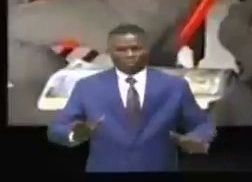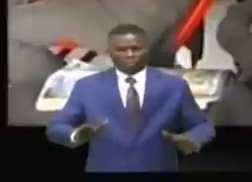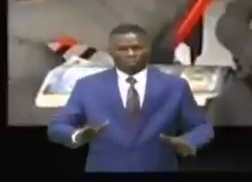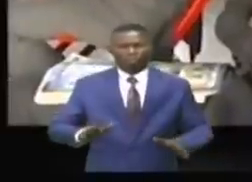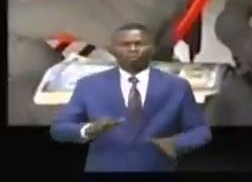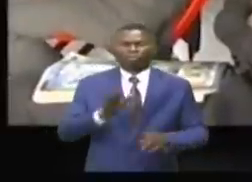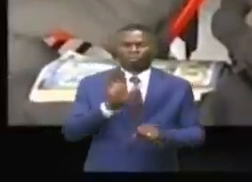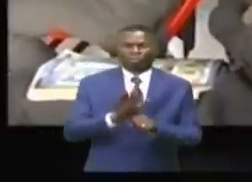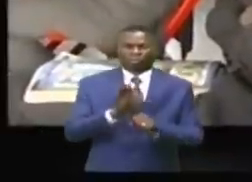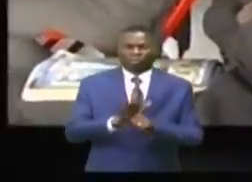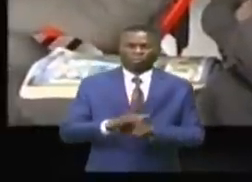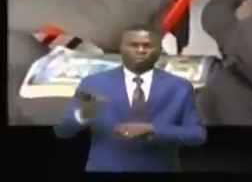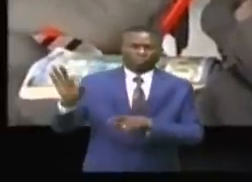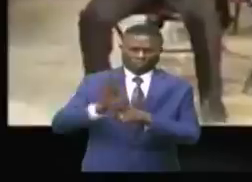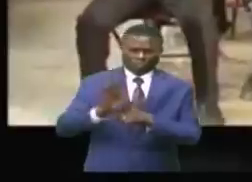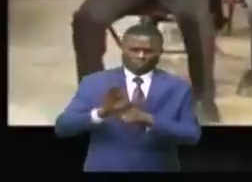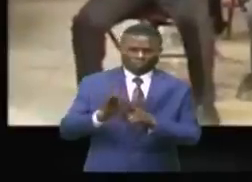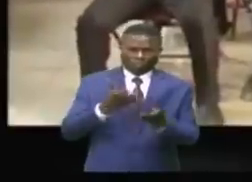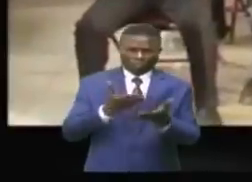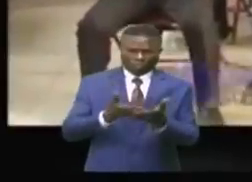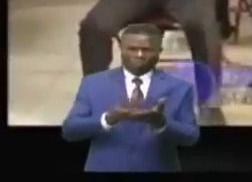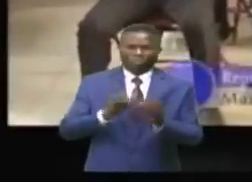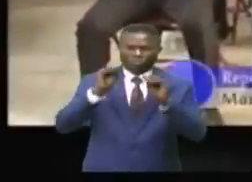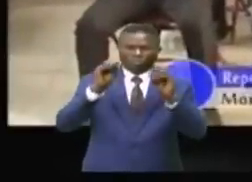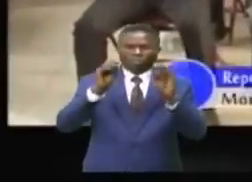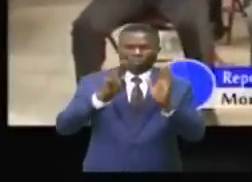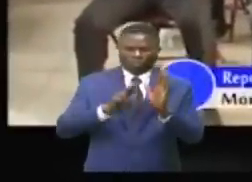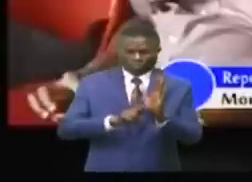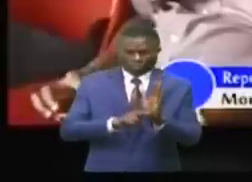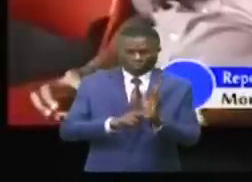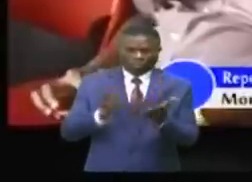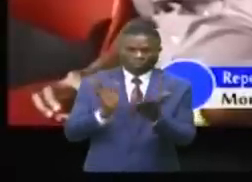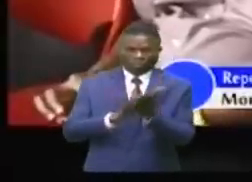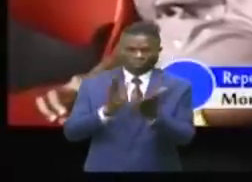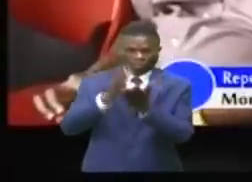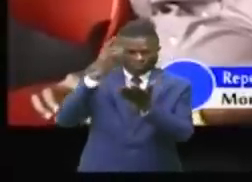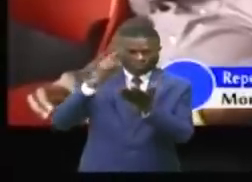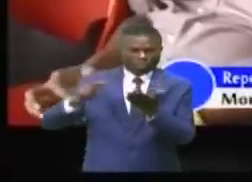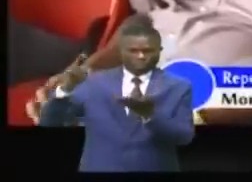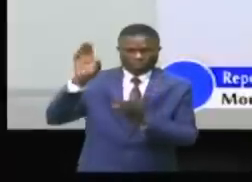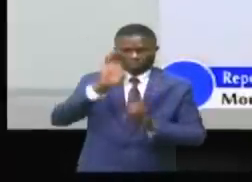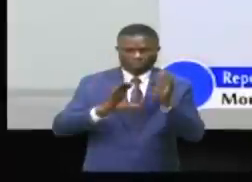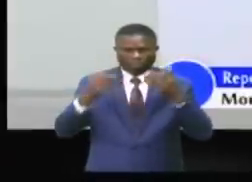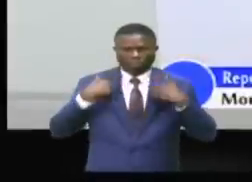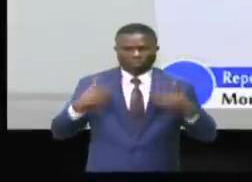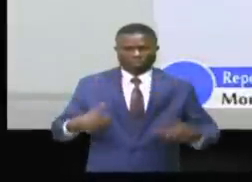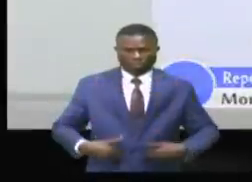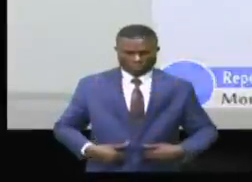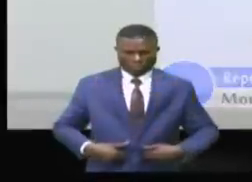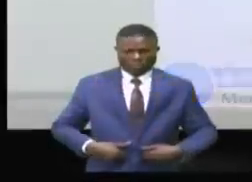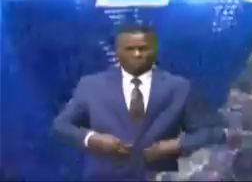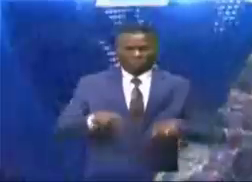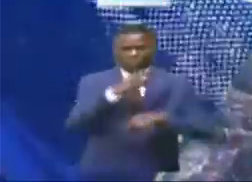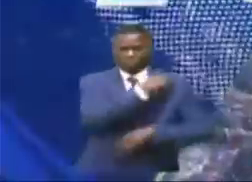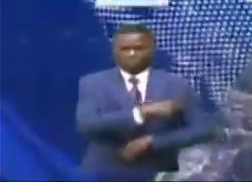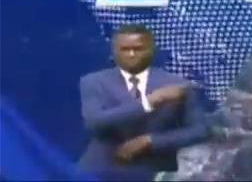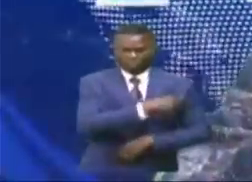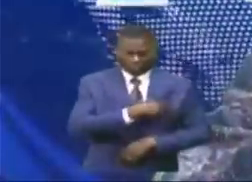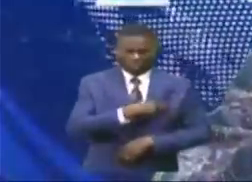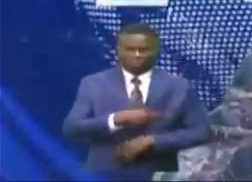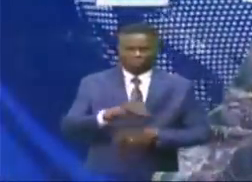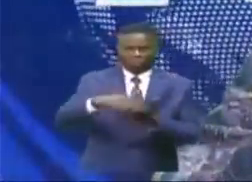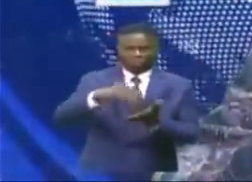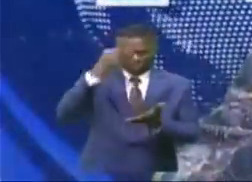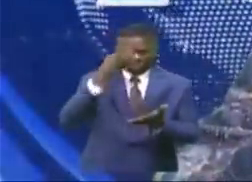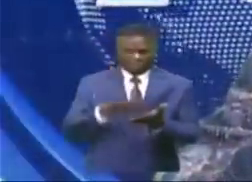éléments d'une importance capitale pour les enseignants de l'Institut supérieur des sciences des santé de la Croix-Rouge.